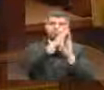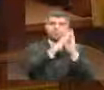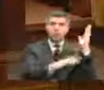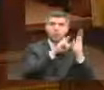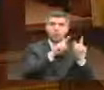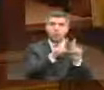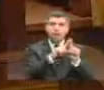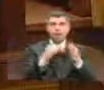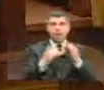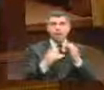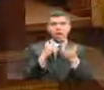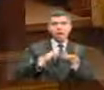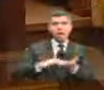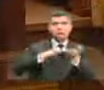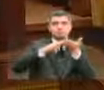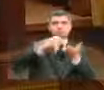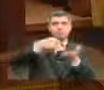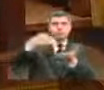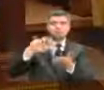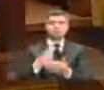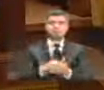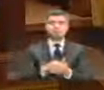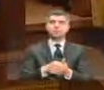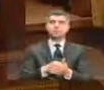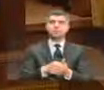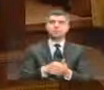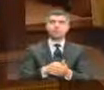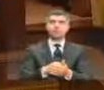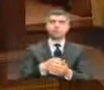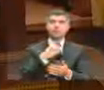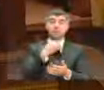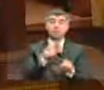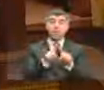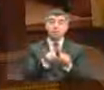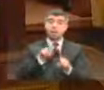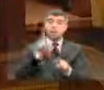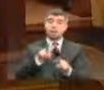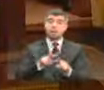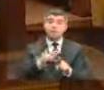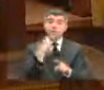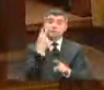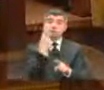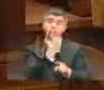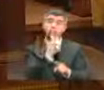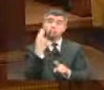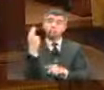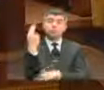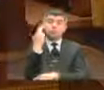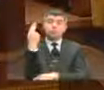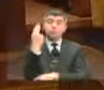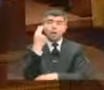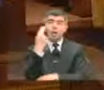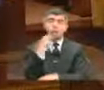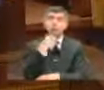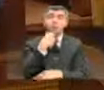باش يمكن تكون في هاد الأمور هذه. ثم من أبرز الخروقات السيد الوزير اللي كاينة في الجامعة، هناك توظيف،